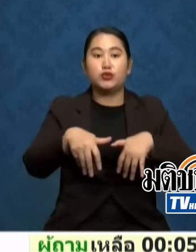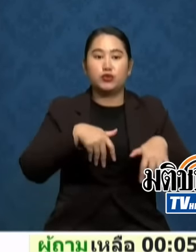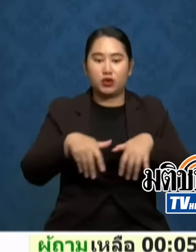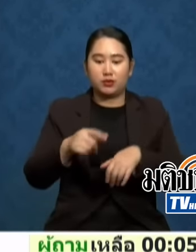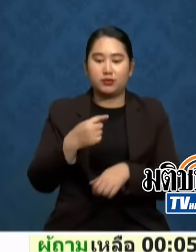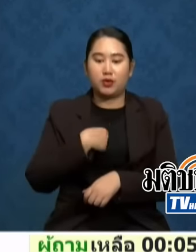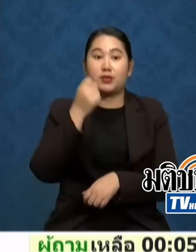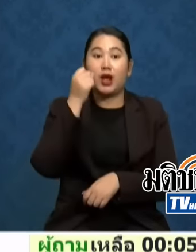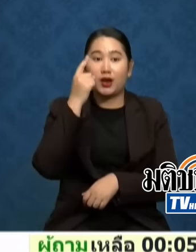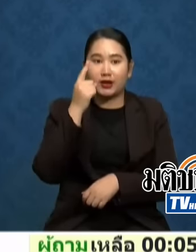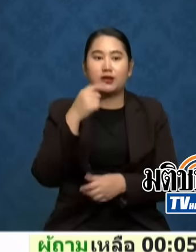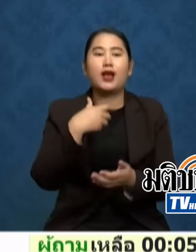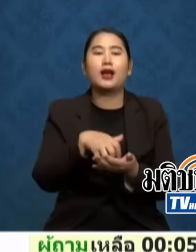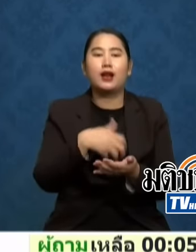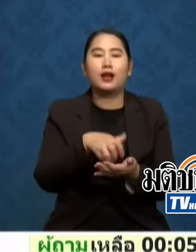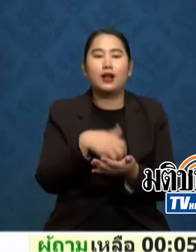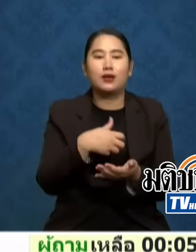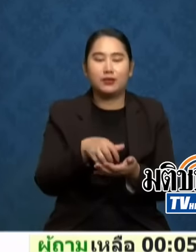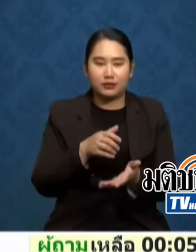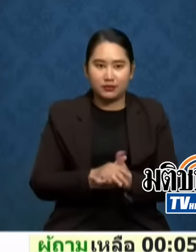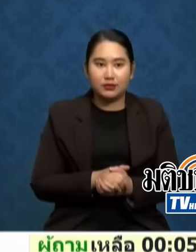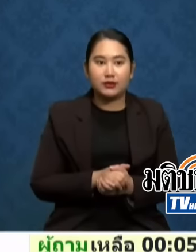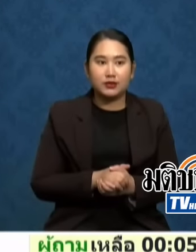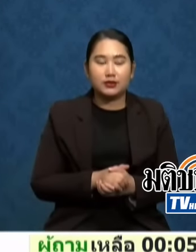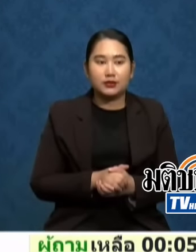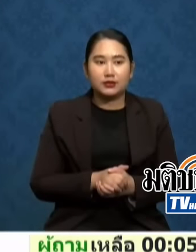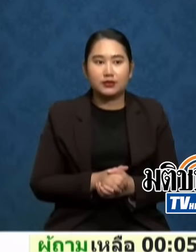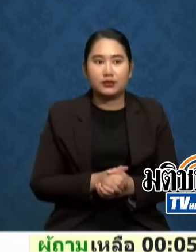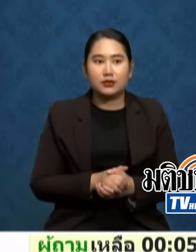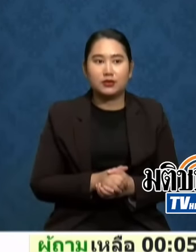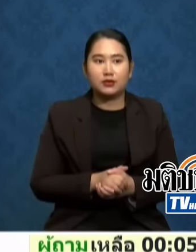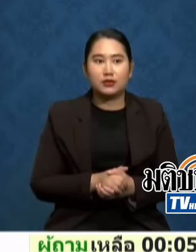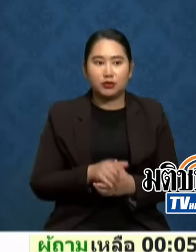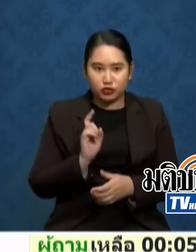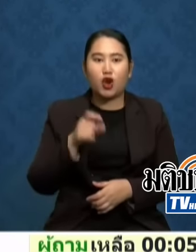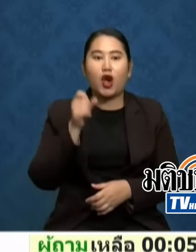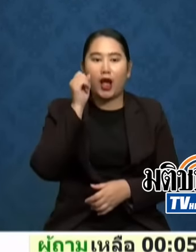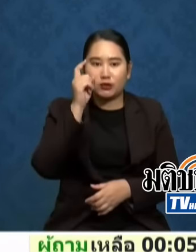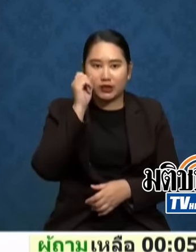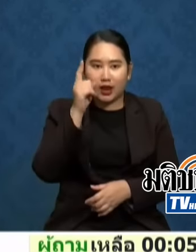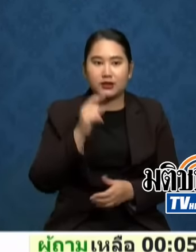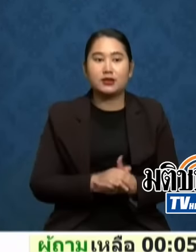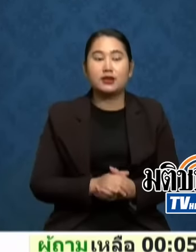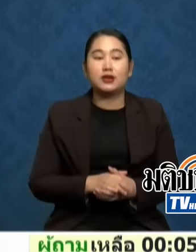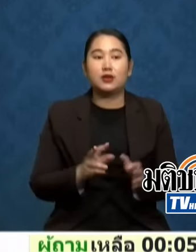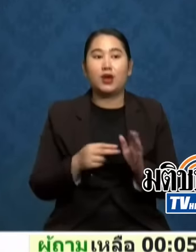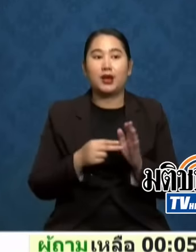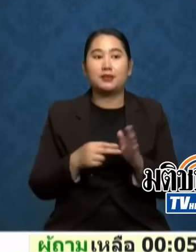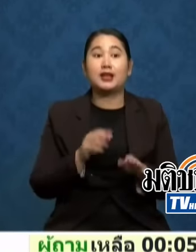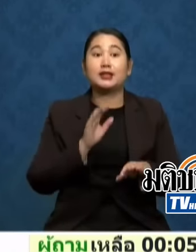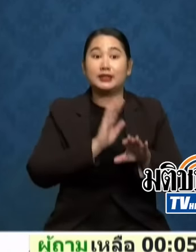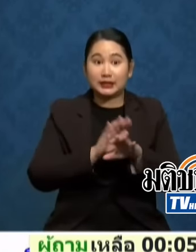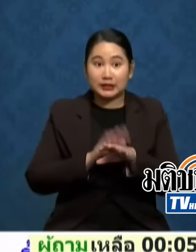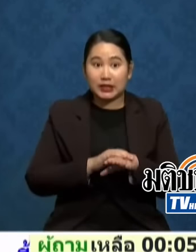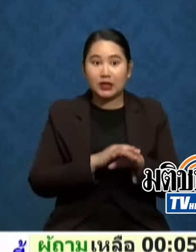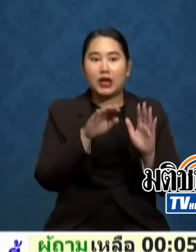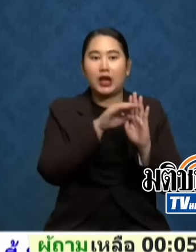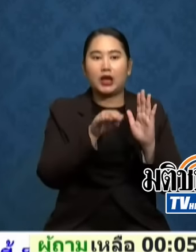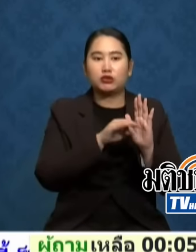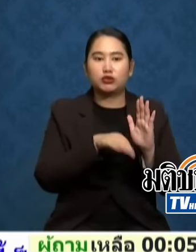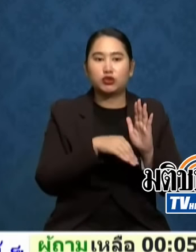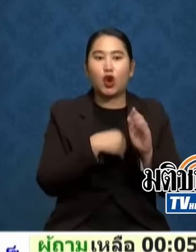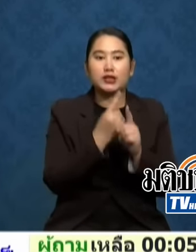ใจว่าเป็นเรื่องของการรายงานอันนี้เป็นเรื่องที่ต้องความใจไว้ก่อนนะครับว่าถ้าการแจ้งเตือนเนี่ยต้องผ่านกระบวนการต